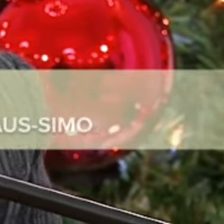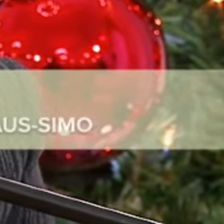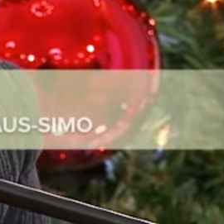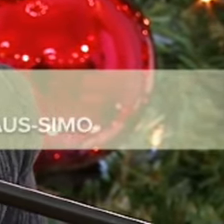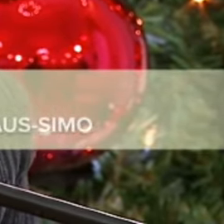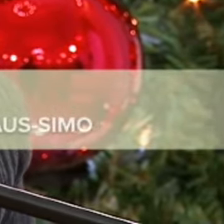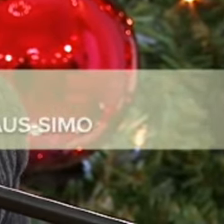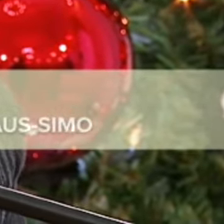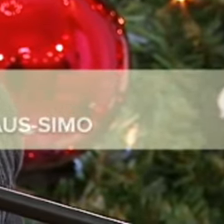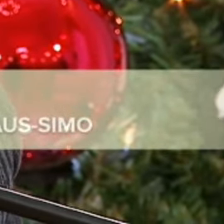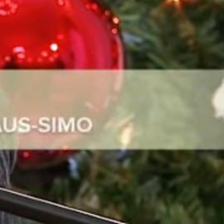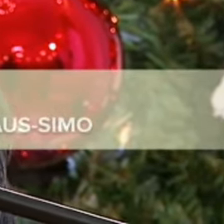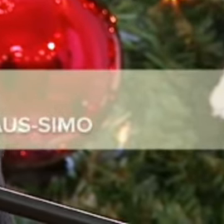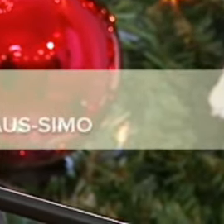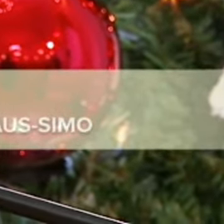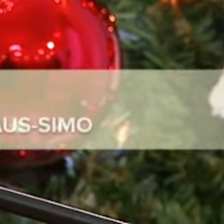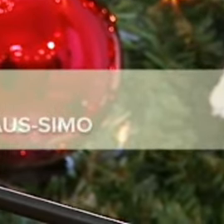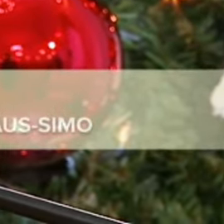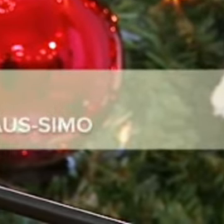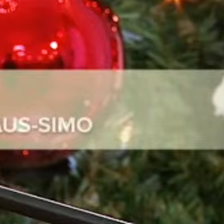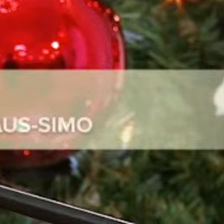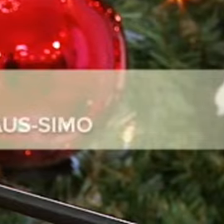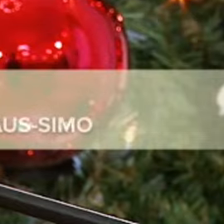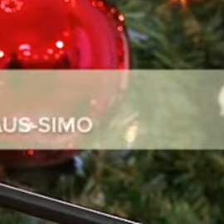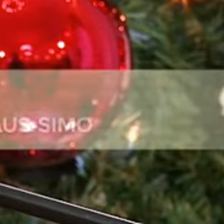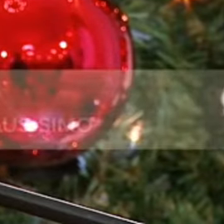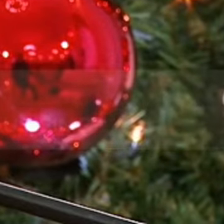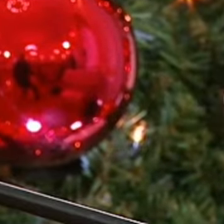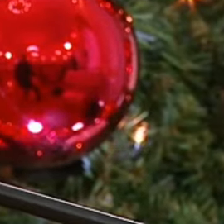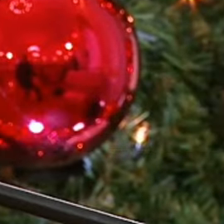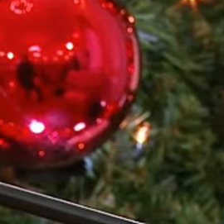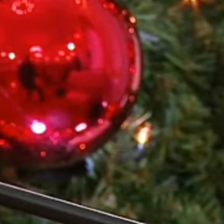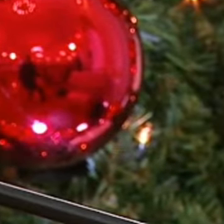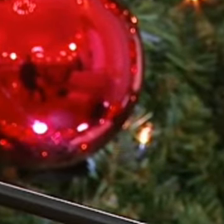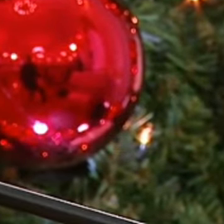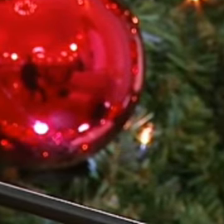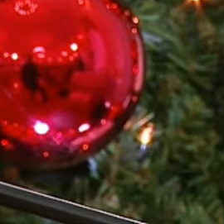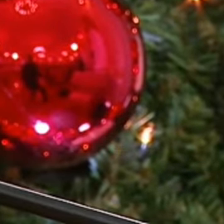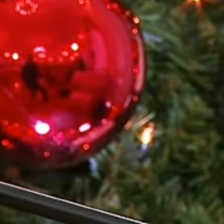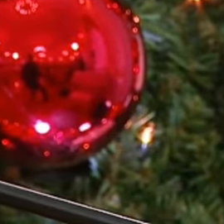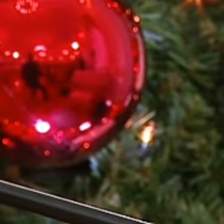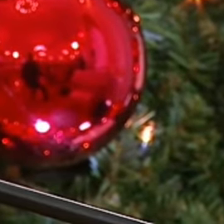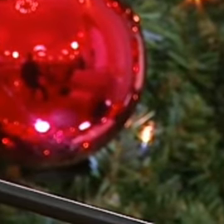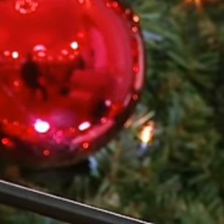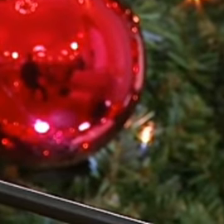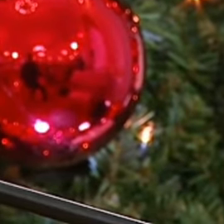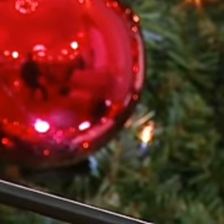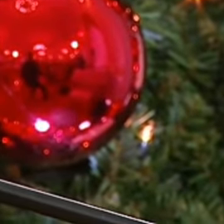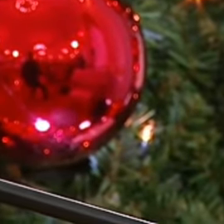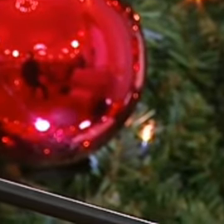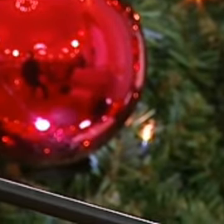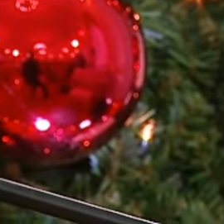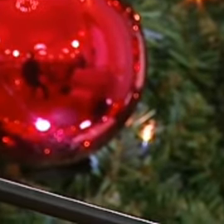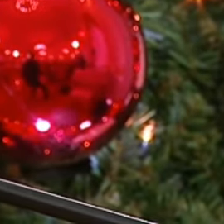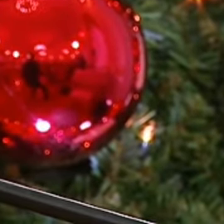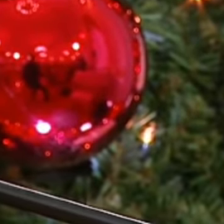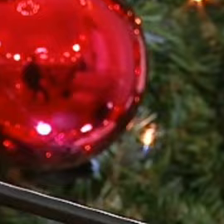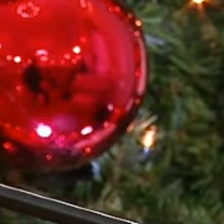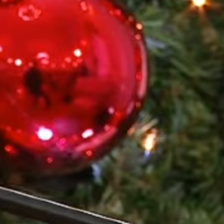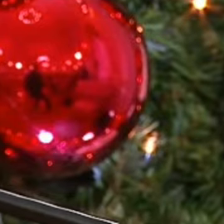Gimtosios kalbos pamokų kažkadais, patirties mum vaikam